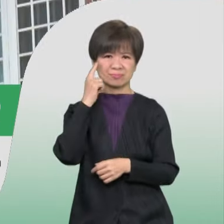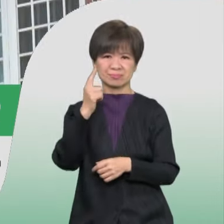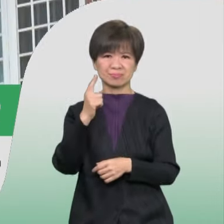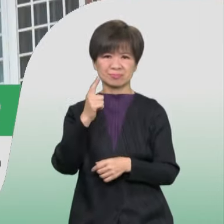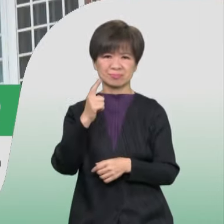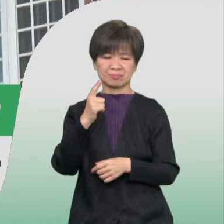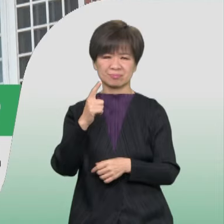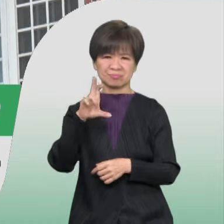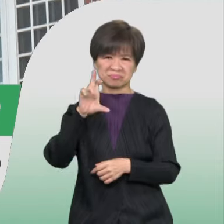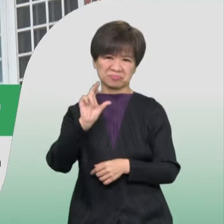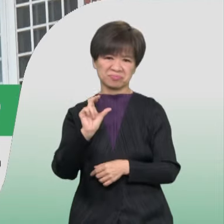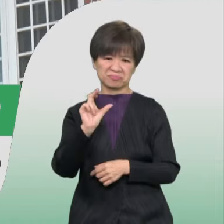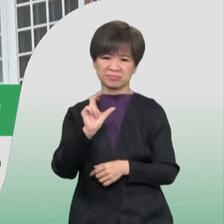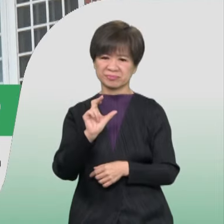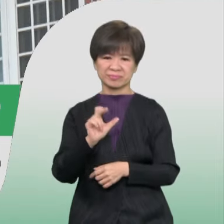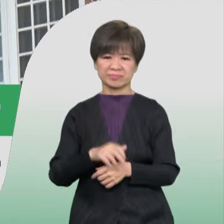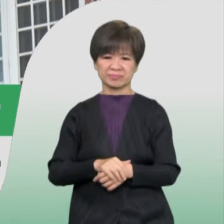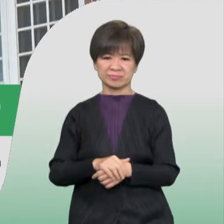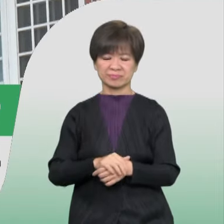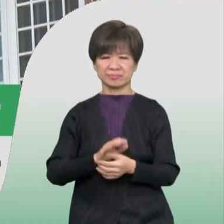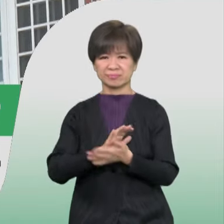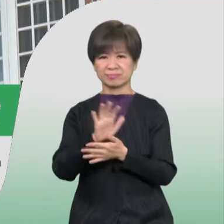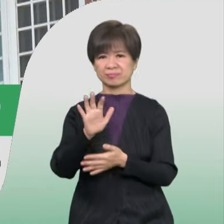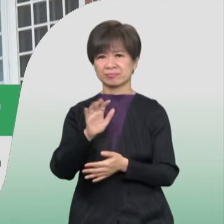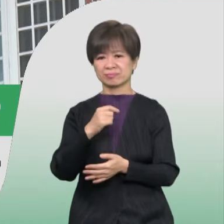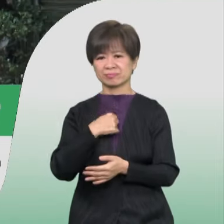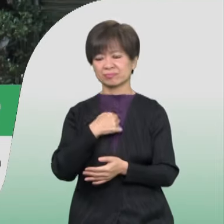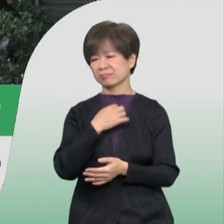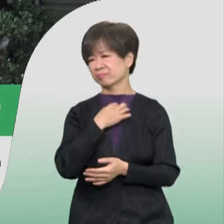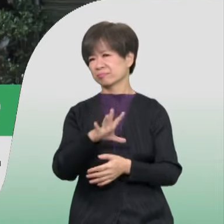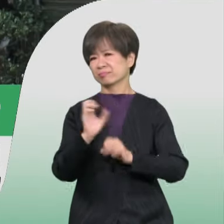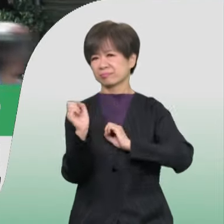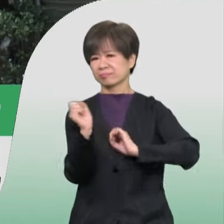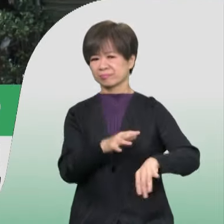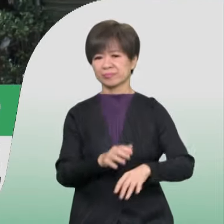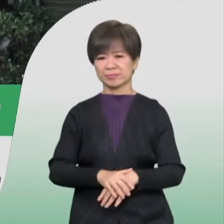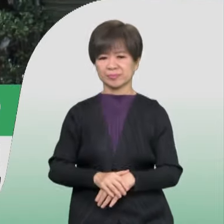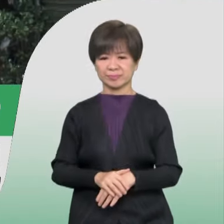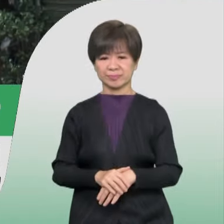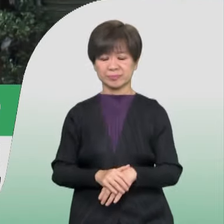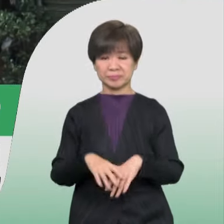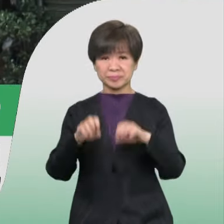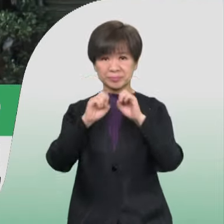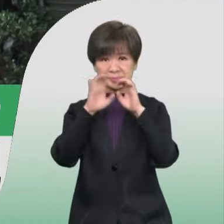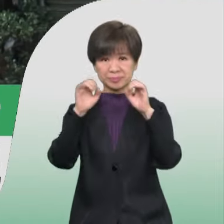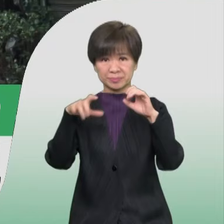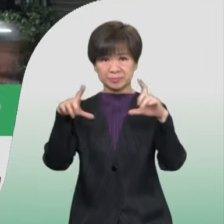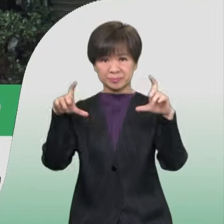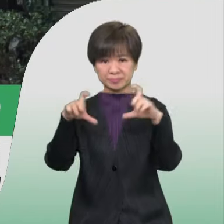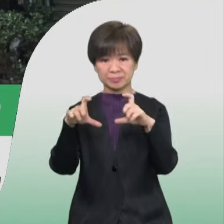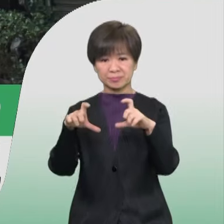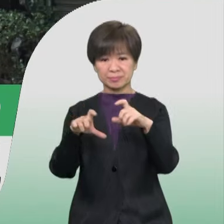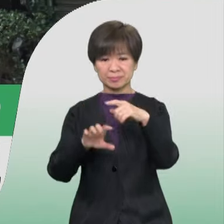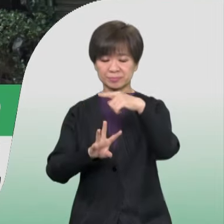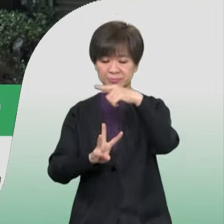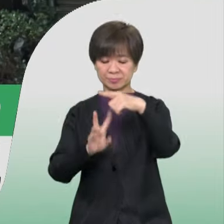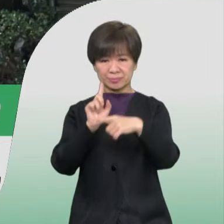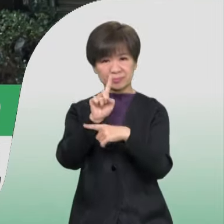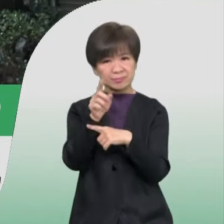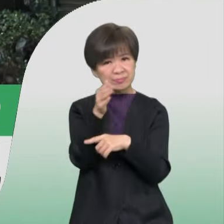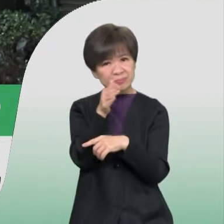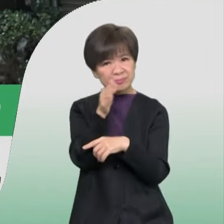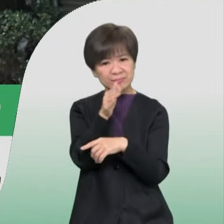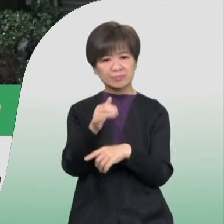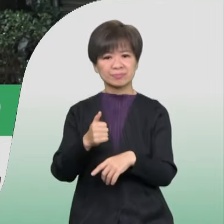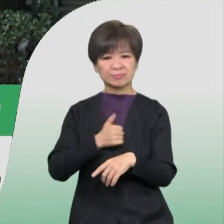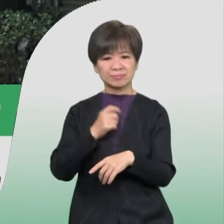化掉了。所以我当初我就要说，那我干脆我就不做。 虽然扛棒可能熟悉的太快三股一股，不过跳